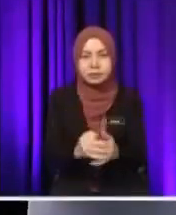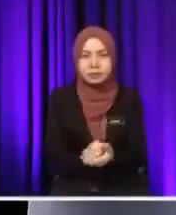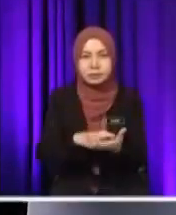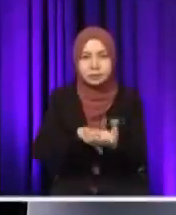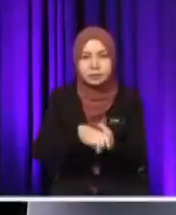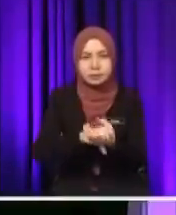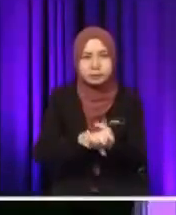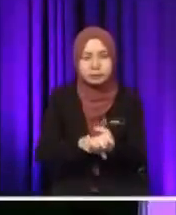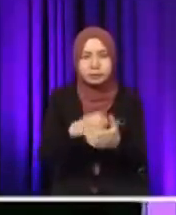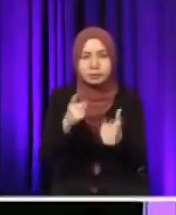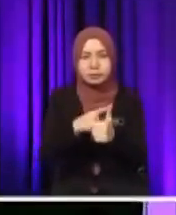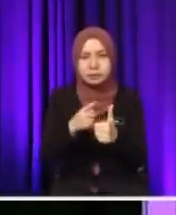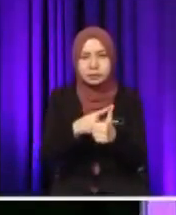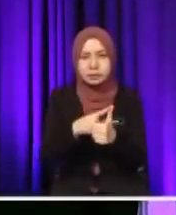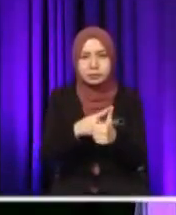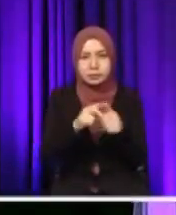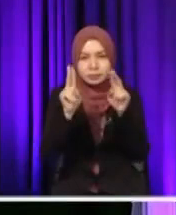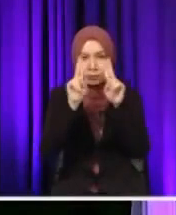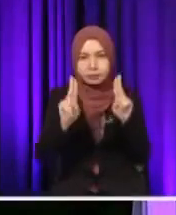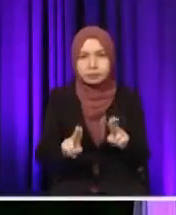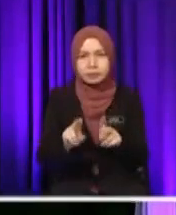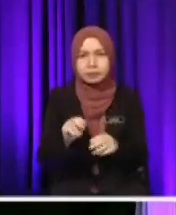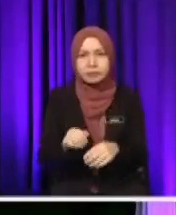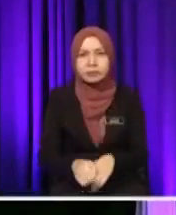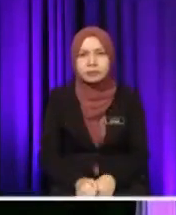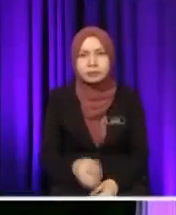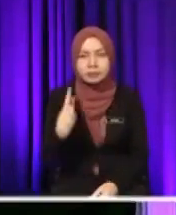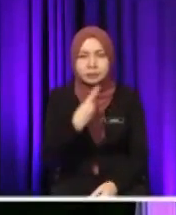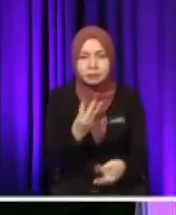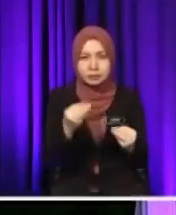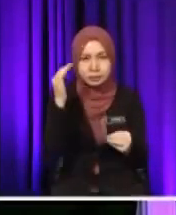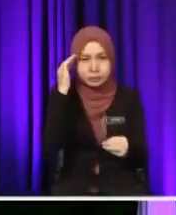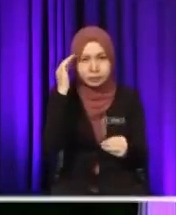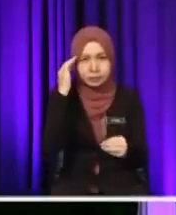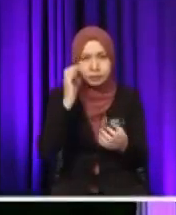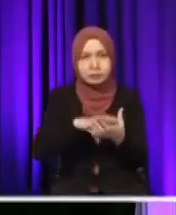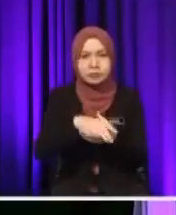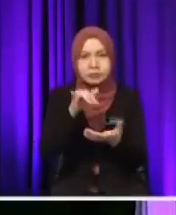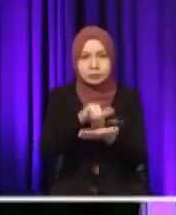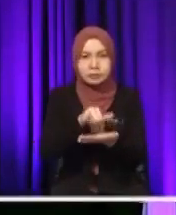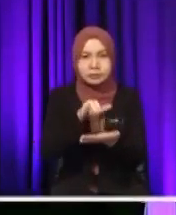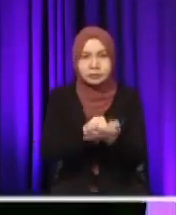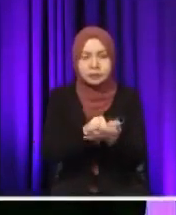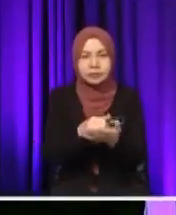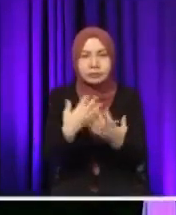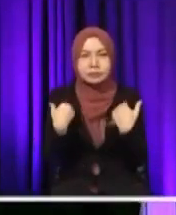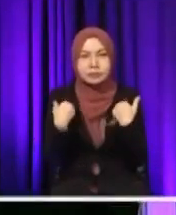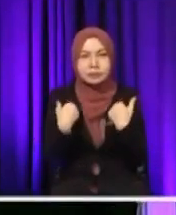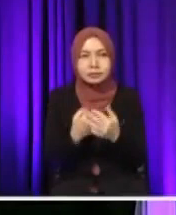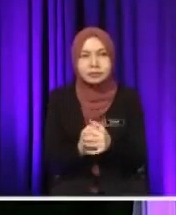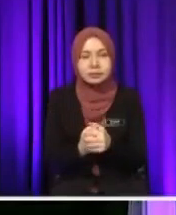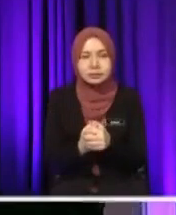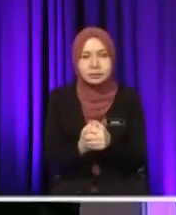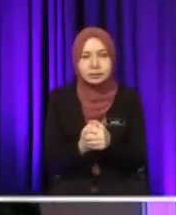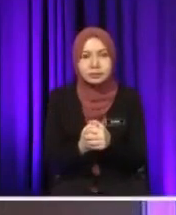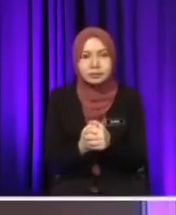ujiannya adalah kita nak tahu sabun itu bersifat alkali. Dan alkali ini adalah licin.